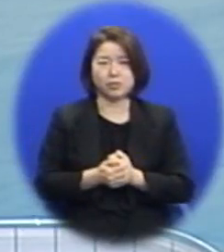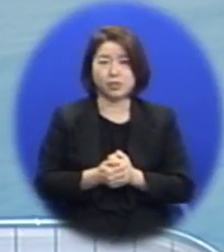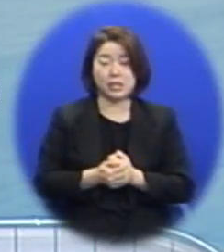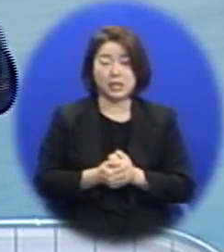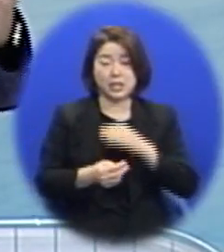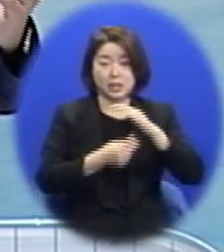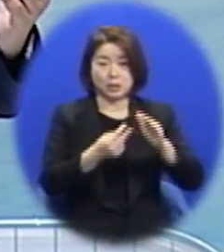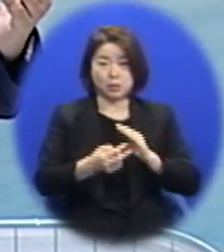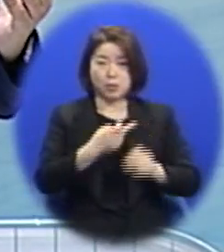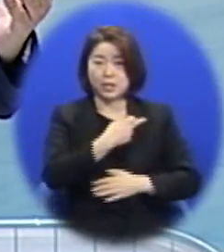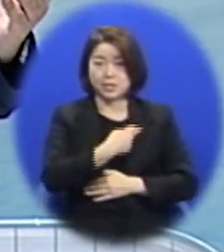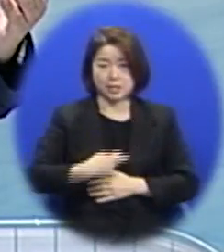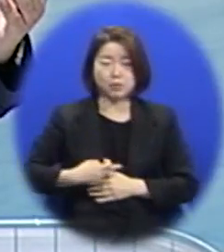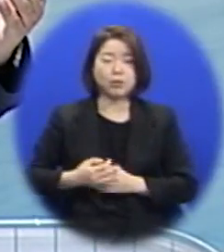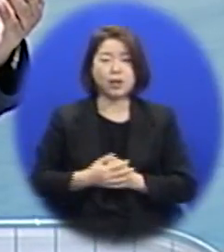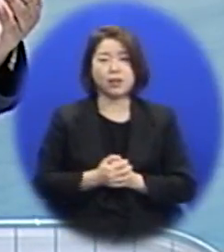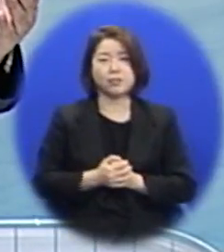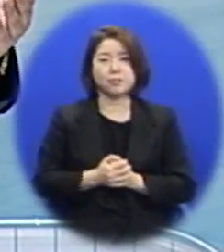요한사도가